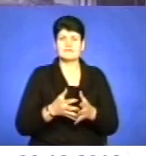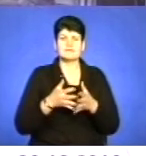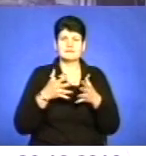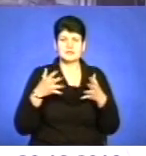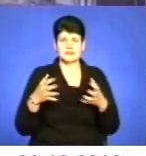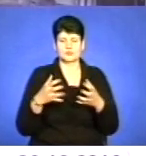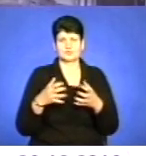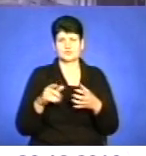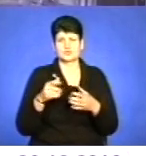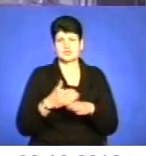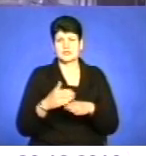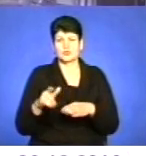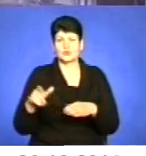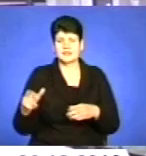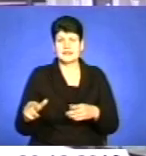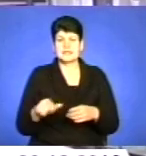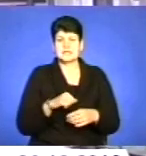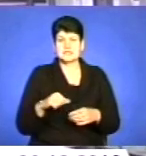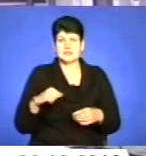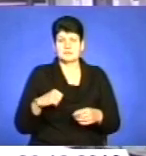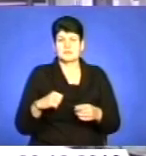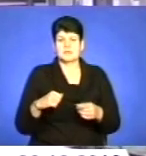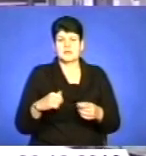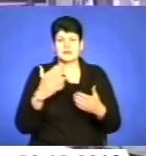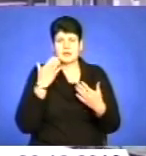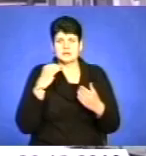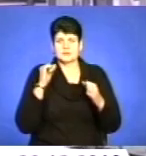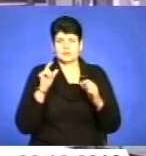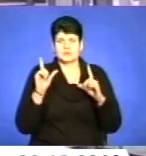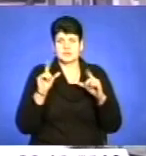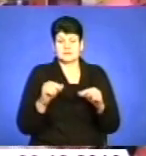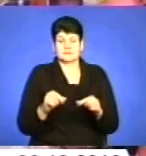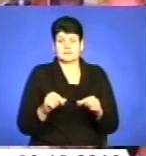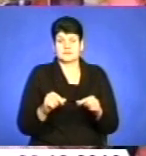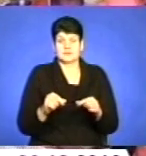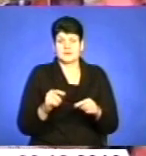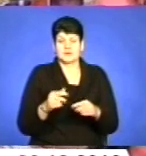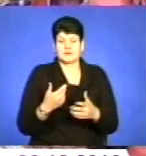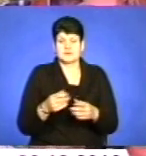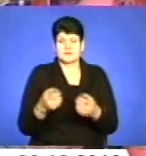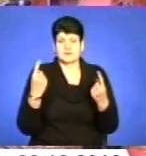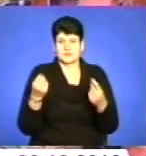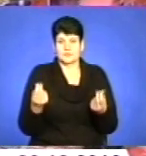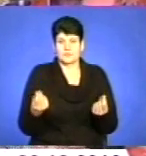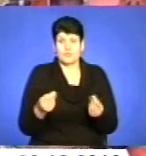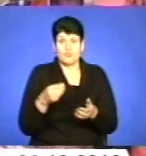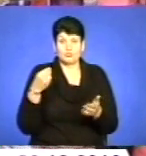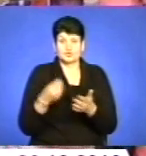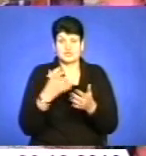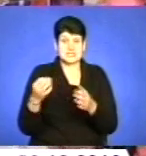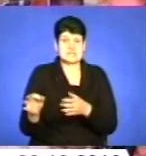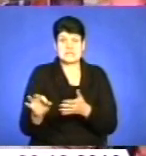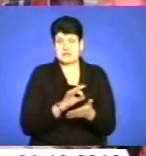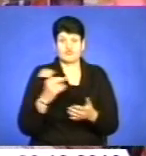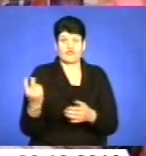частини мешканців міста найбільш доступний громадський транспорт стане золотим. Подорожчання одразу вдвічі для людей це